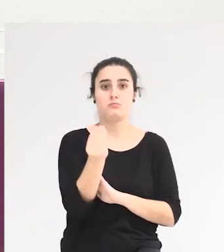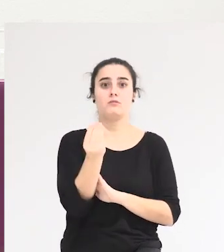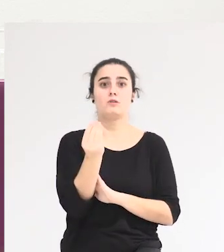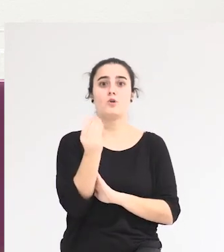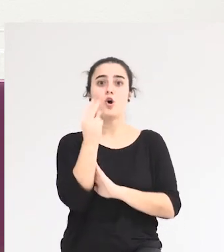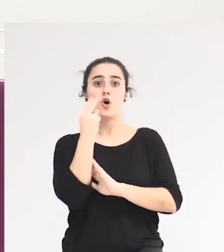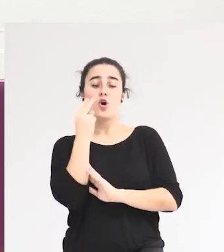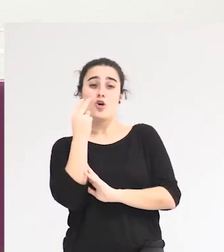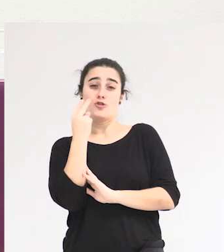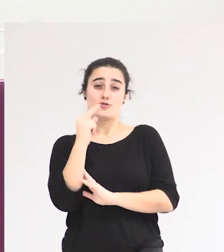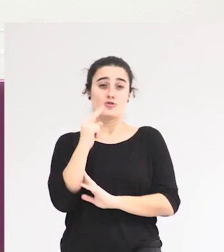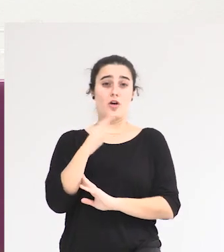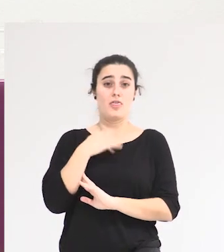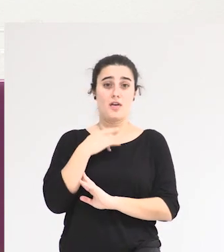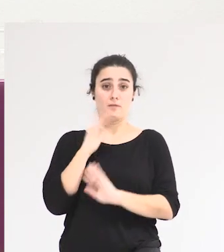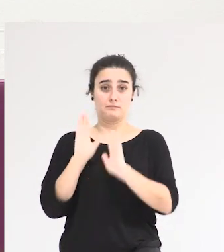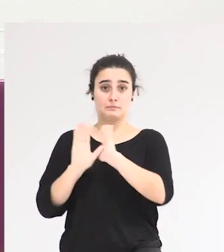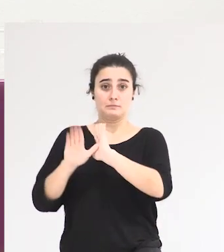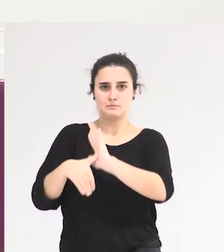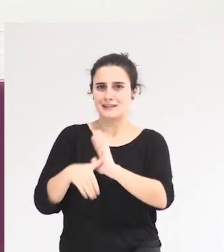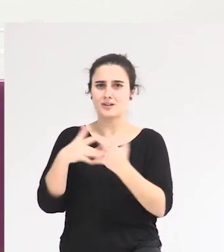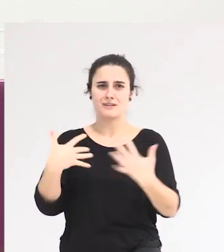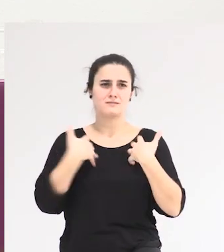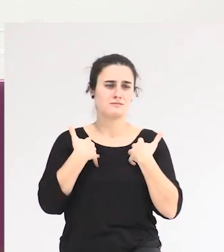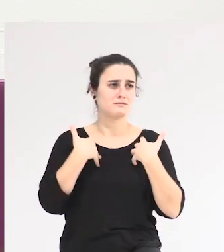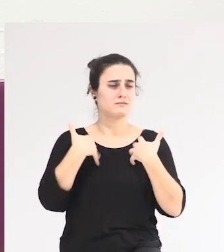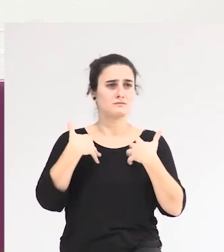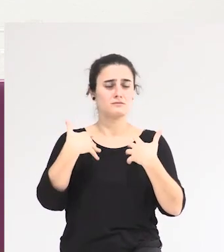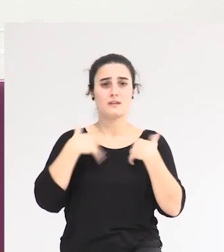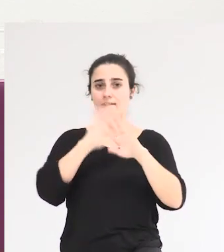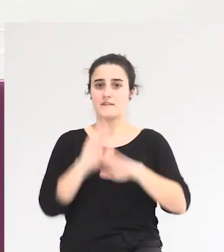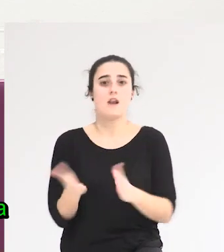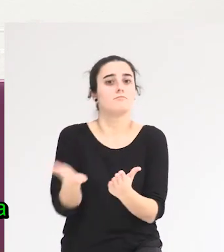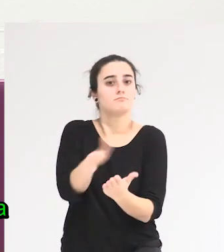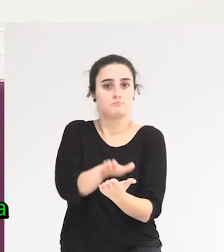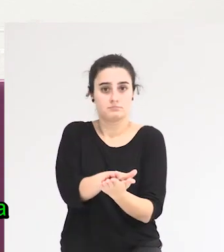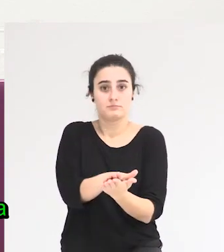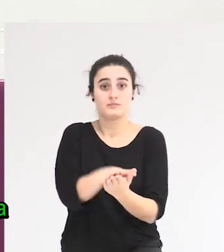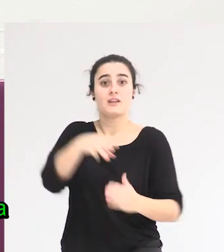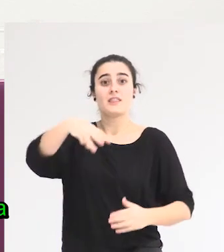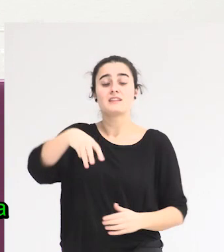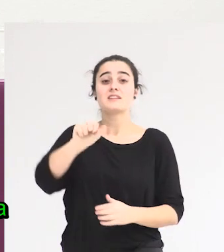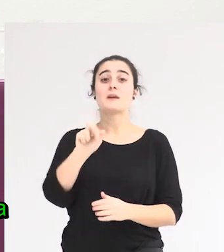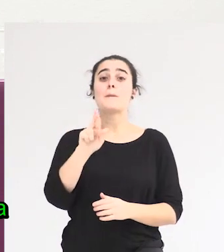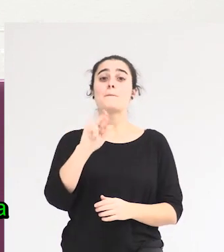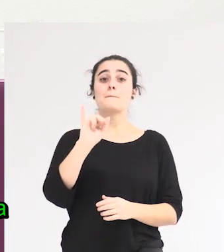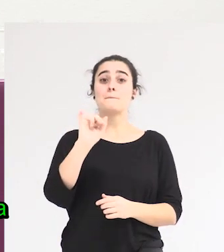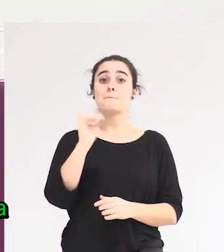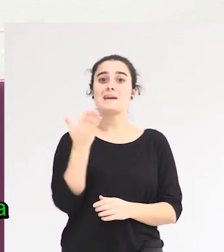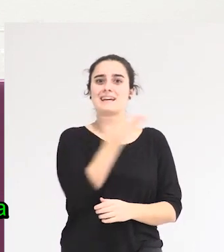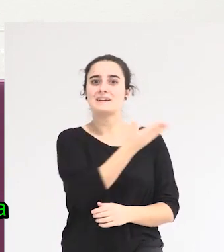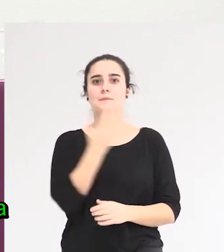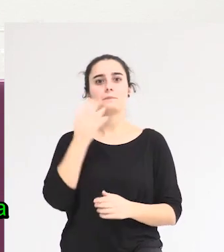agonia luze baten ostean, ba, hil egin zen. Rodan, bueno, Mary Wollstonecraften figuran ikusten da